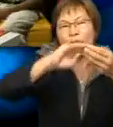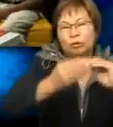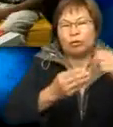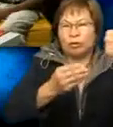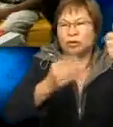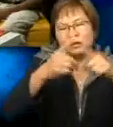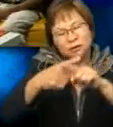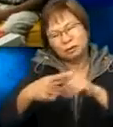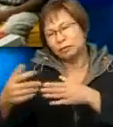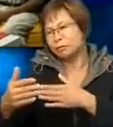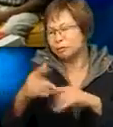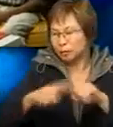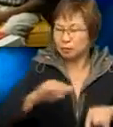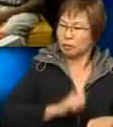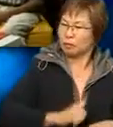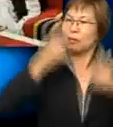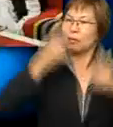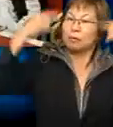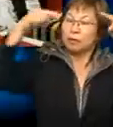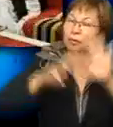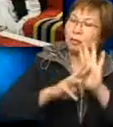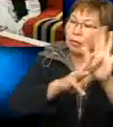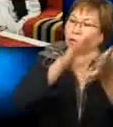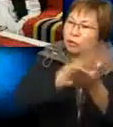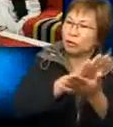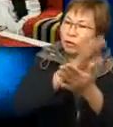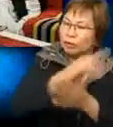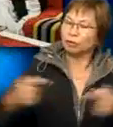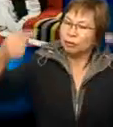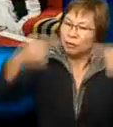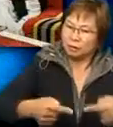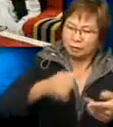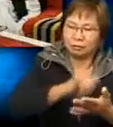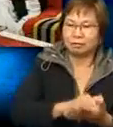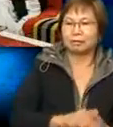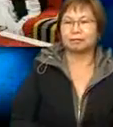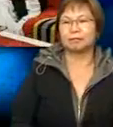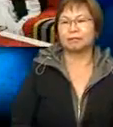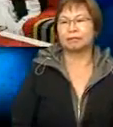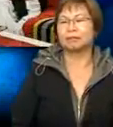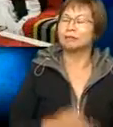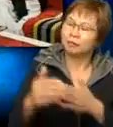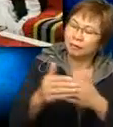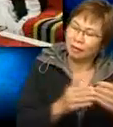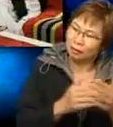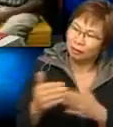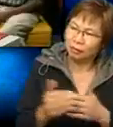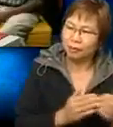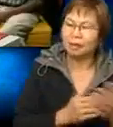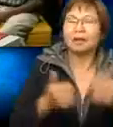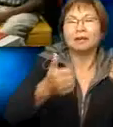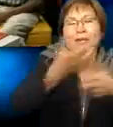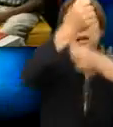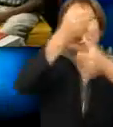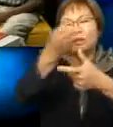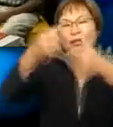pertama. Tapi, saya bangga kerana berjaya mewakili sekolah ke pertandingan tersebut. Tak apa, Aiman. Kalah